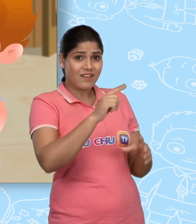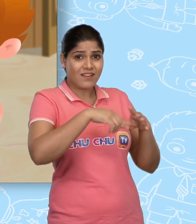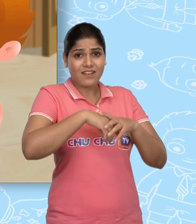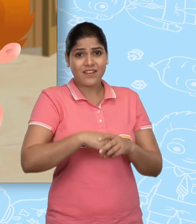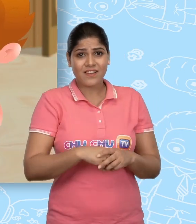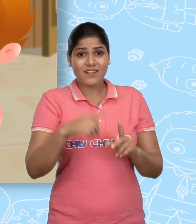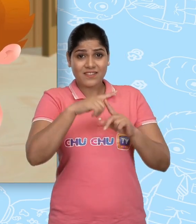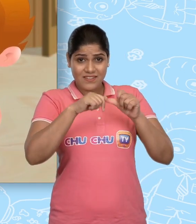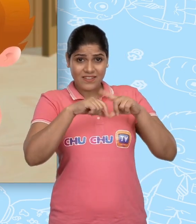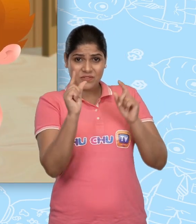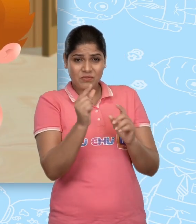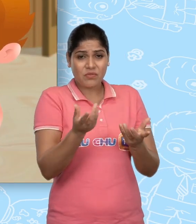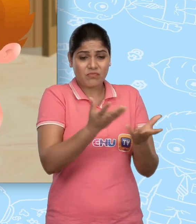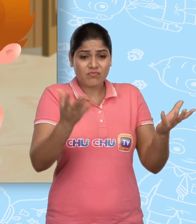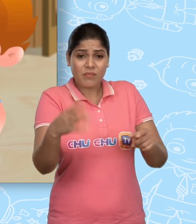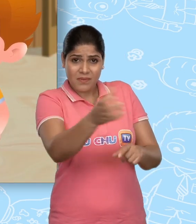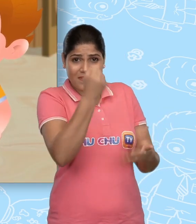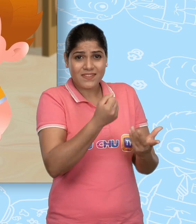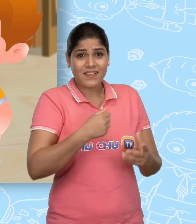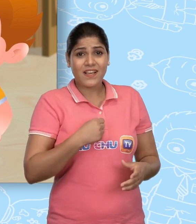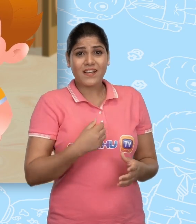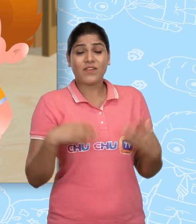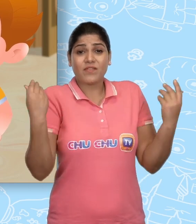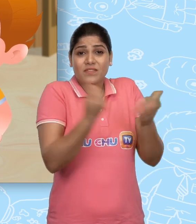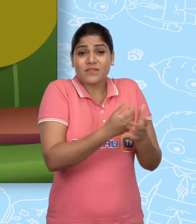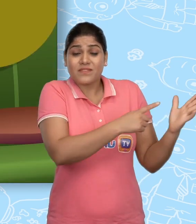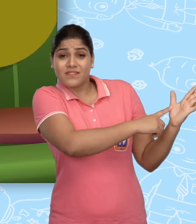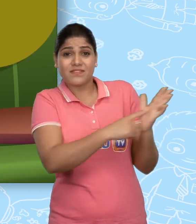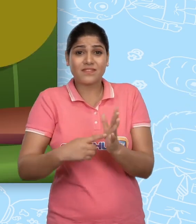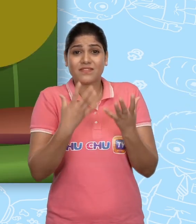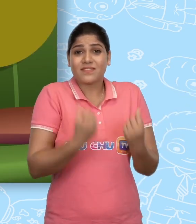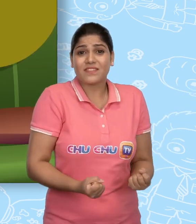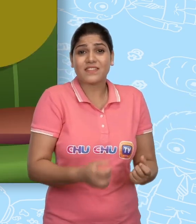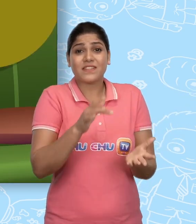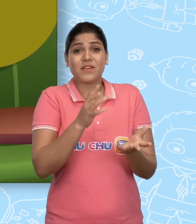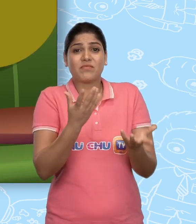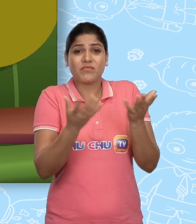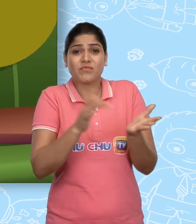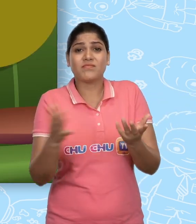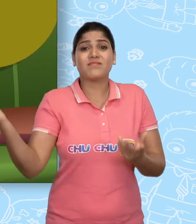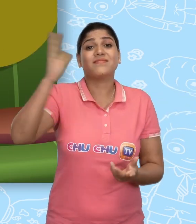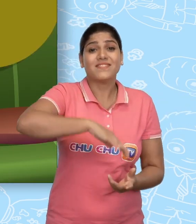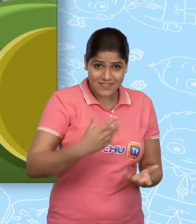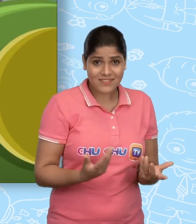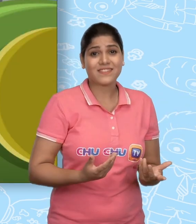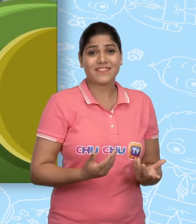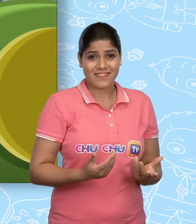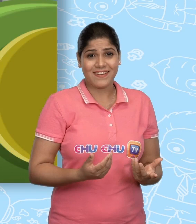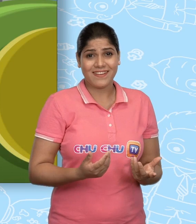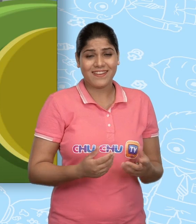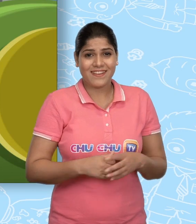माँ, बेबी टाकू को कुछ चीजें मिली हैं और हम उसे ये दिखाना चाहते हैं कि वो कहाँ से आई हैं।